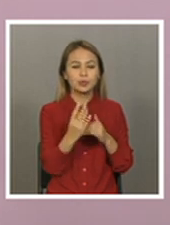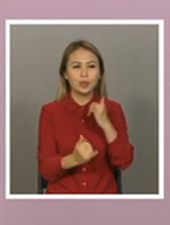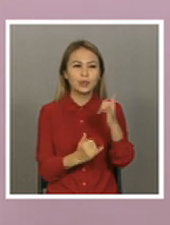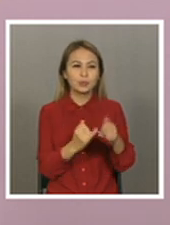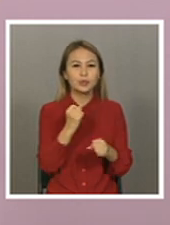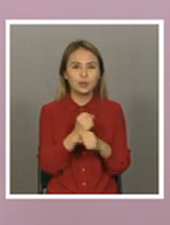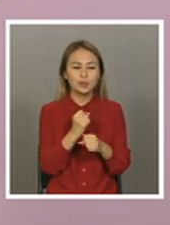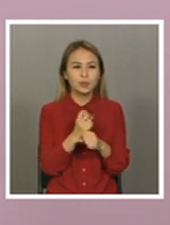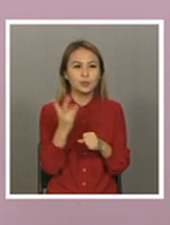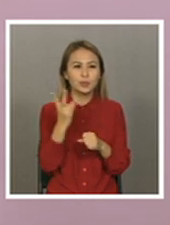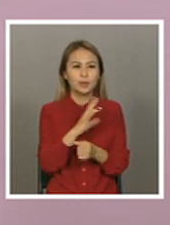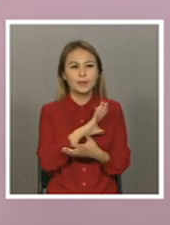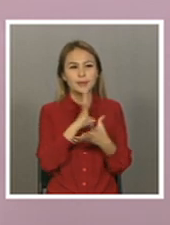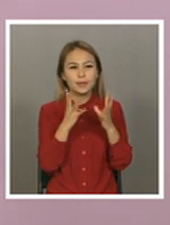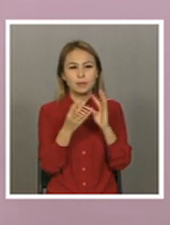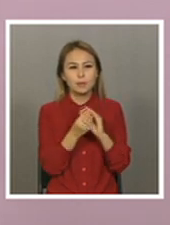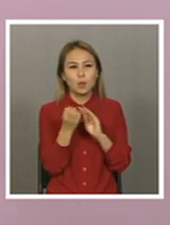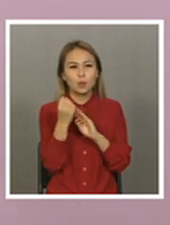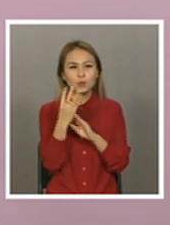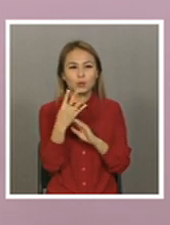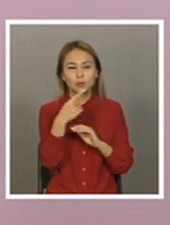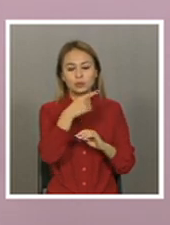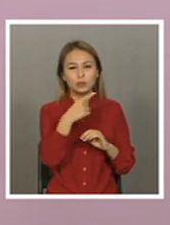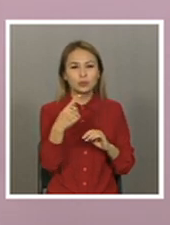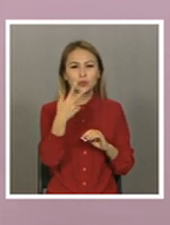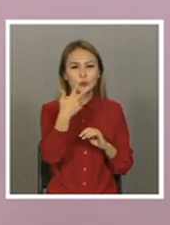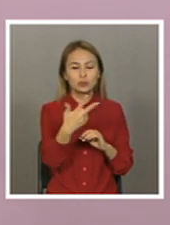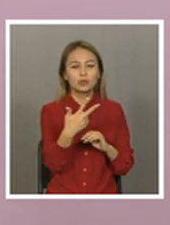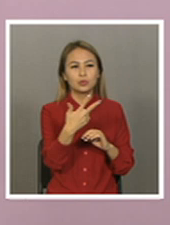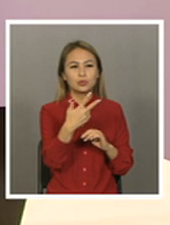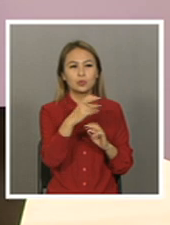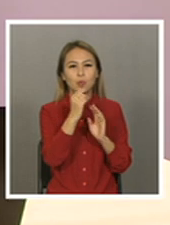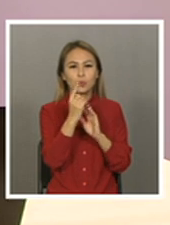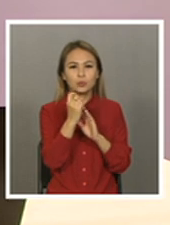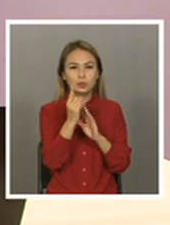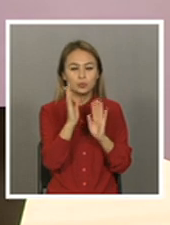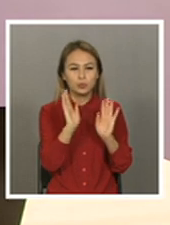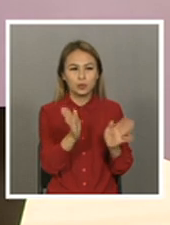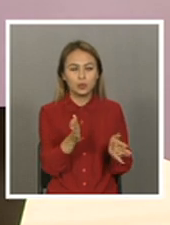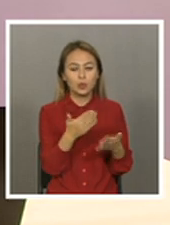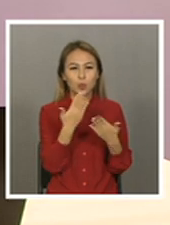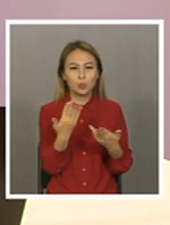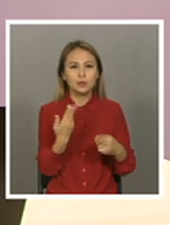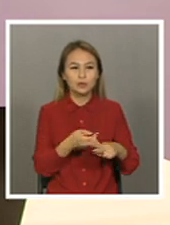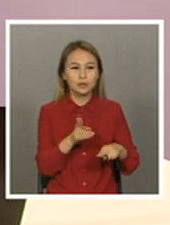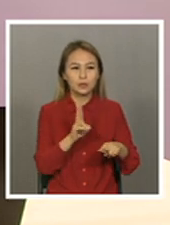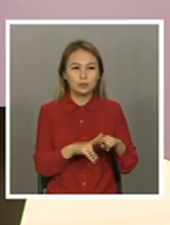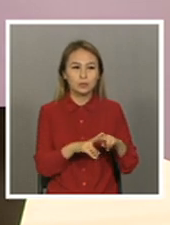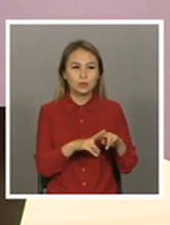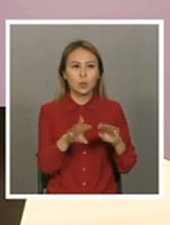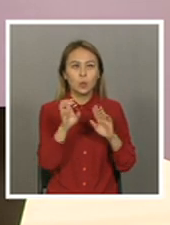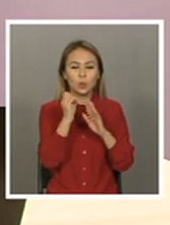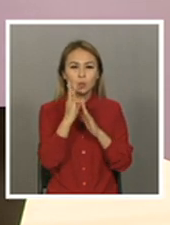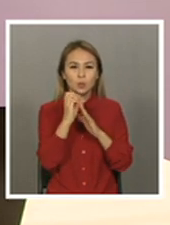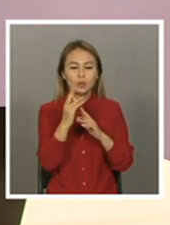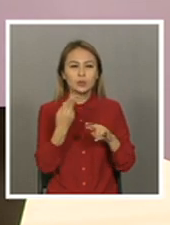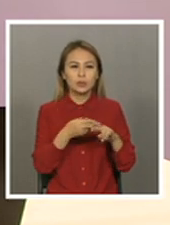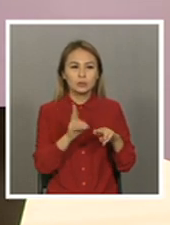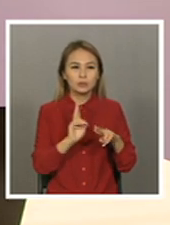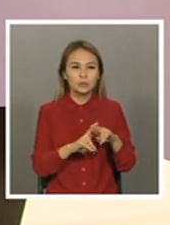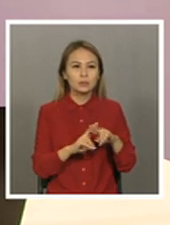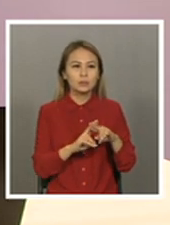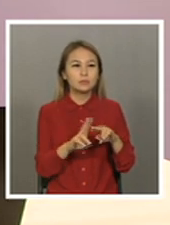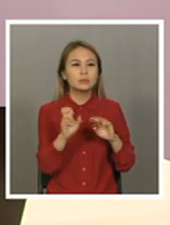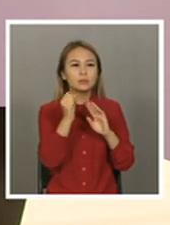жасадық. Демек, 14-тен 3-ті азайтсақ 11. Ол дегеніміз, 14 дегеніміз